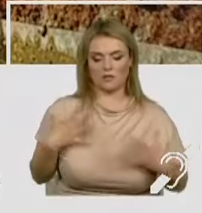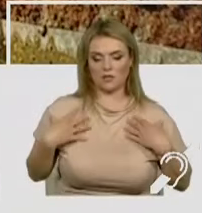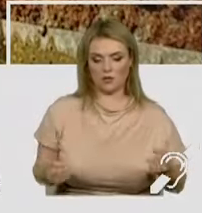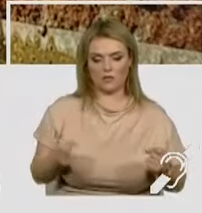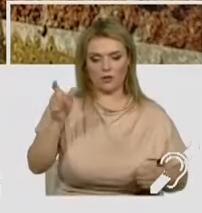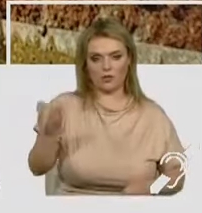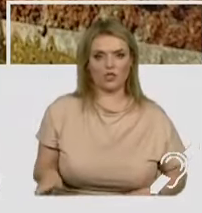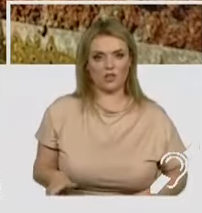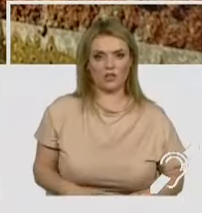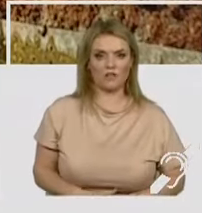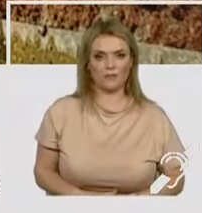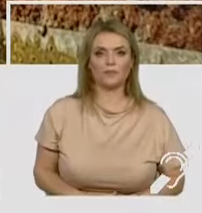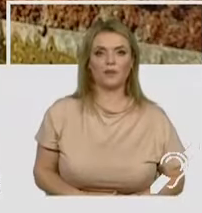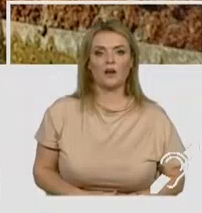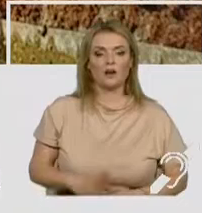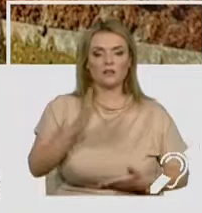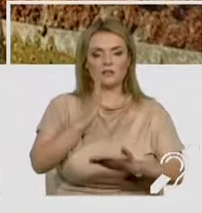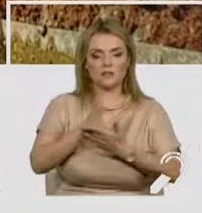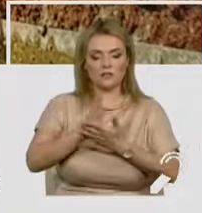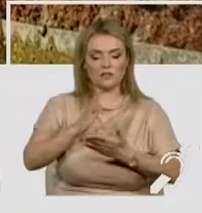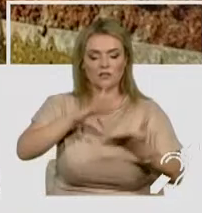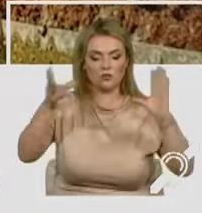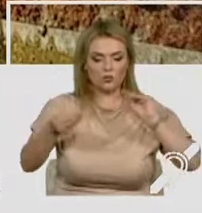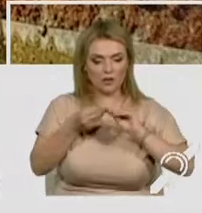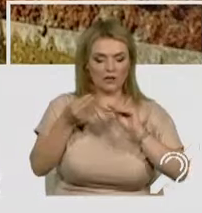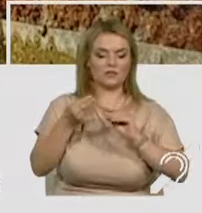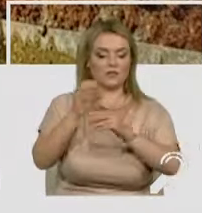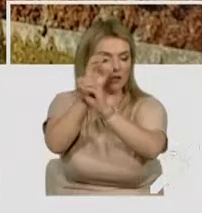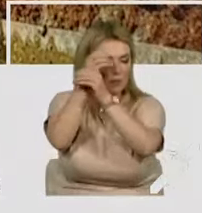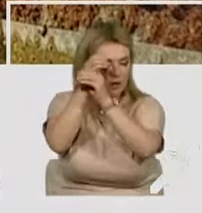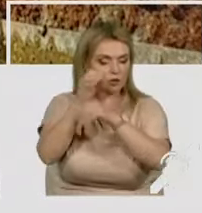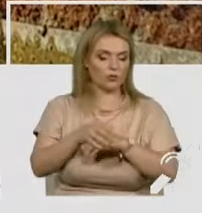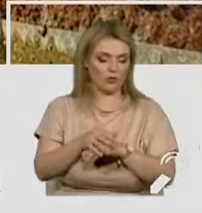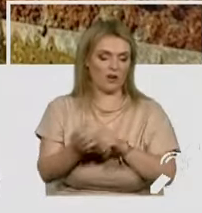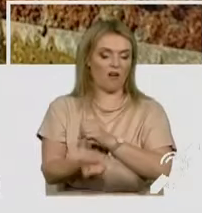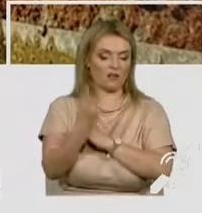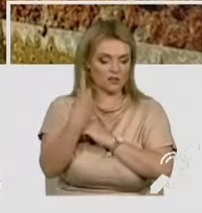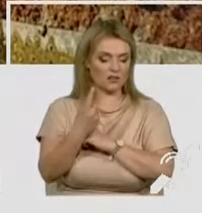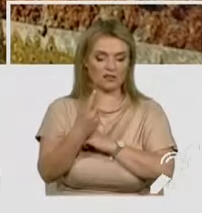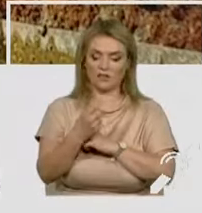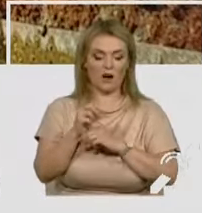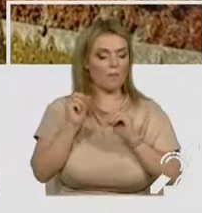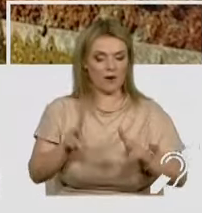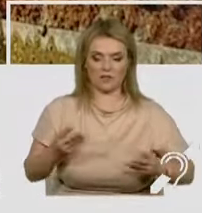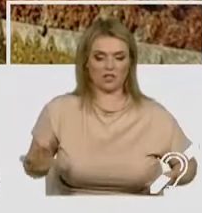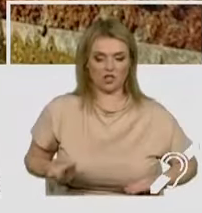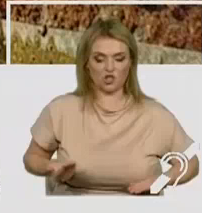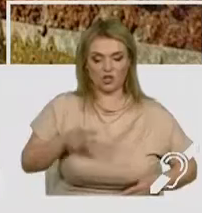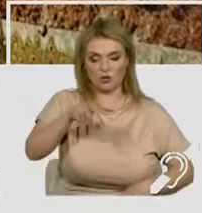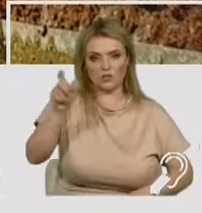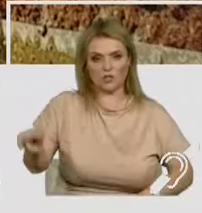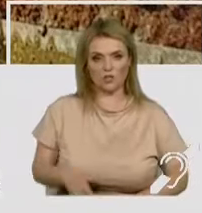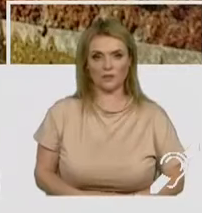spun autoritățile sanitare care au depistat compuși chimici periculoși pentru sănătatea oamenilor. Specialiștii au prelevat probe și